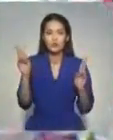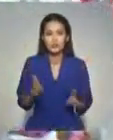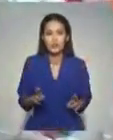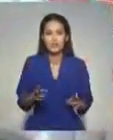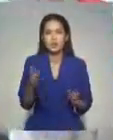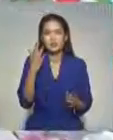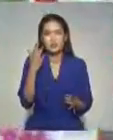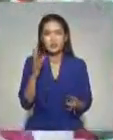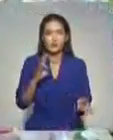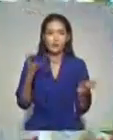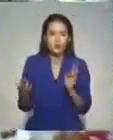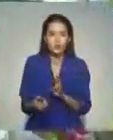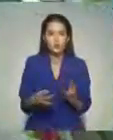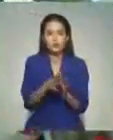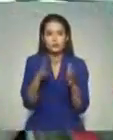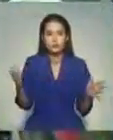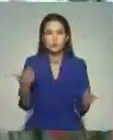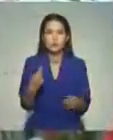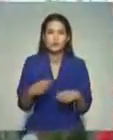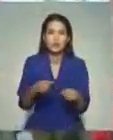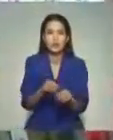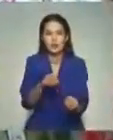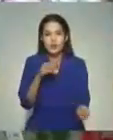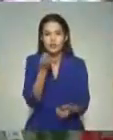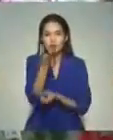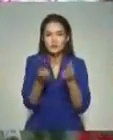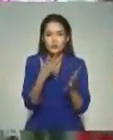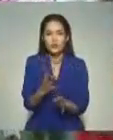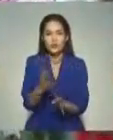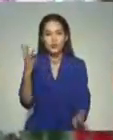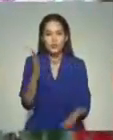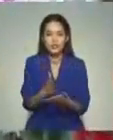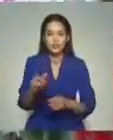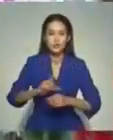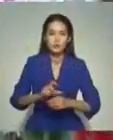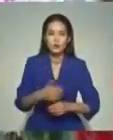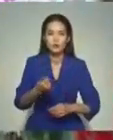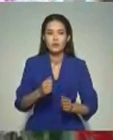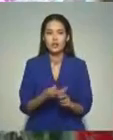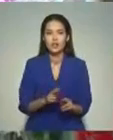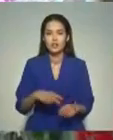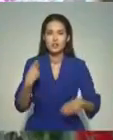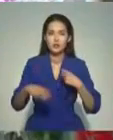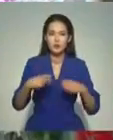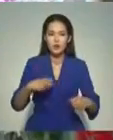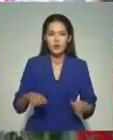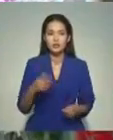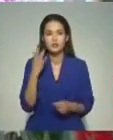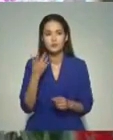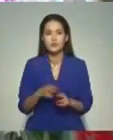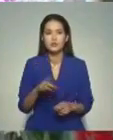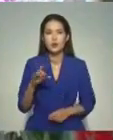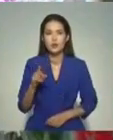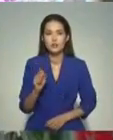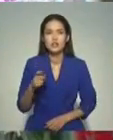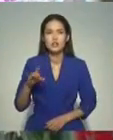ажиотаж праздники еще не наступил А в цветочных магазинах уже очереди по словам флористов самых продаваемых цветов это разных